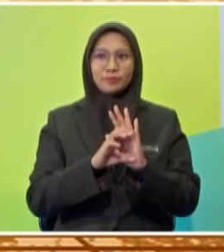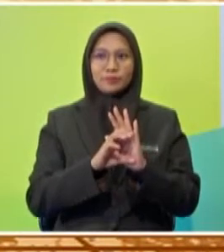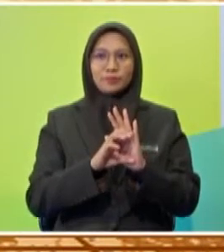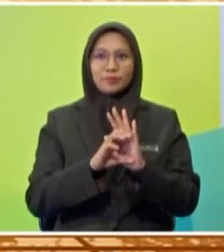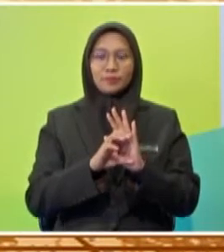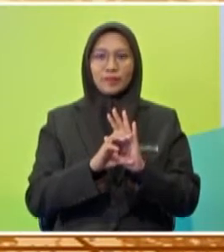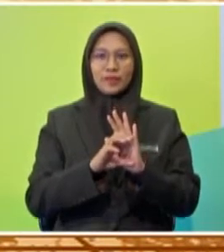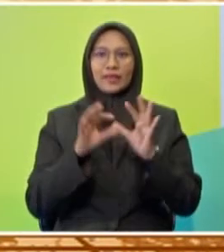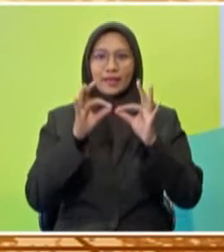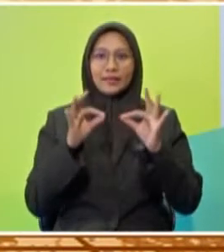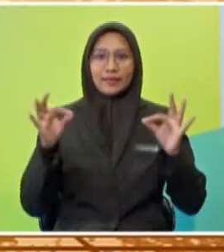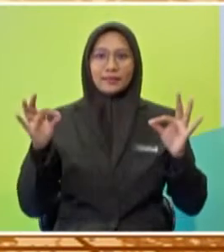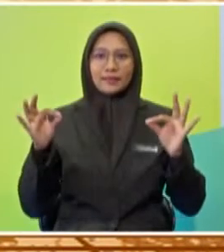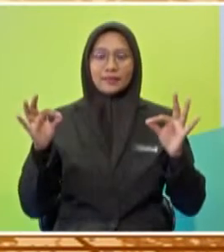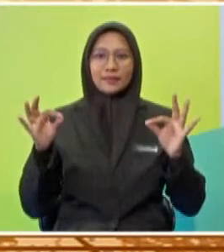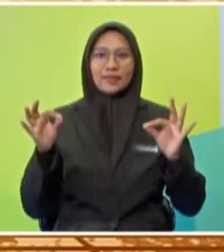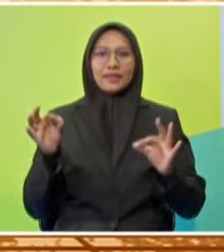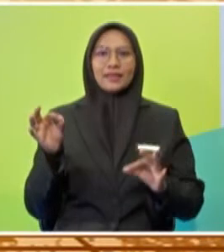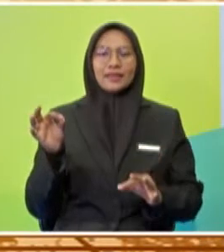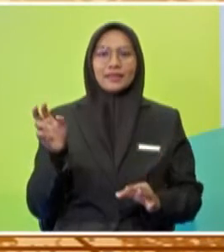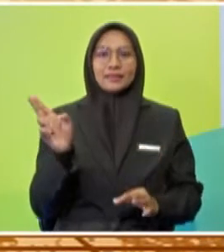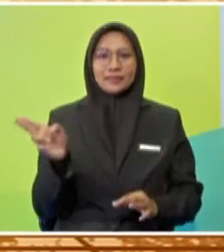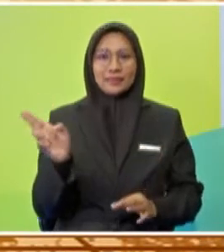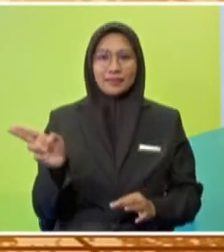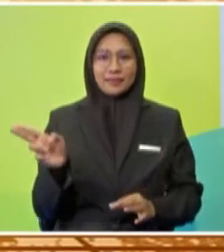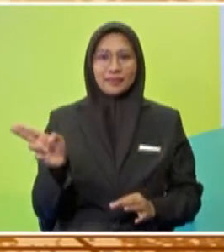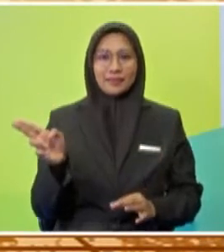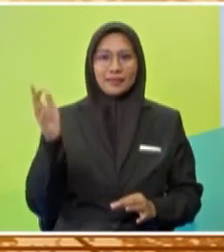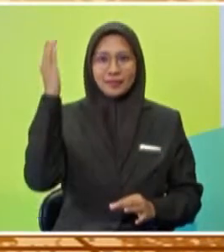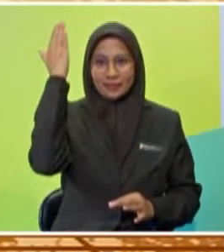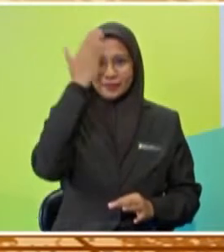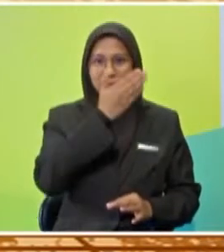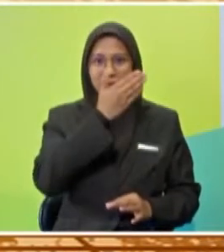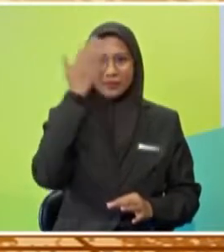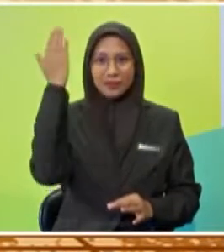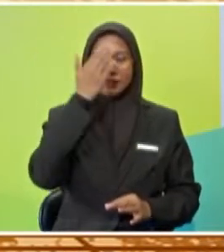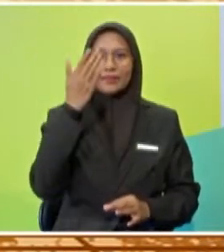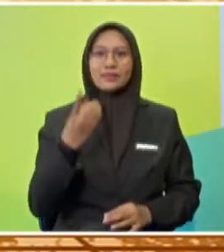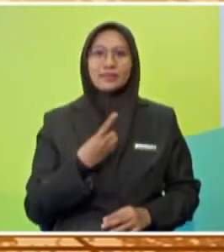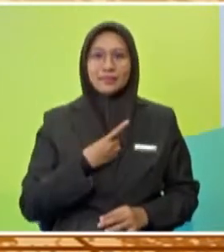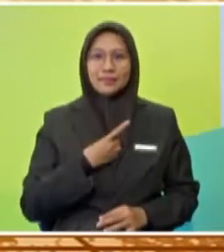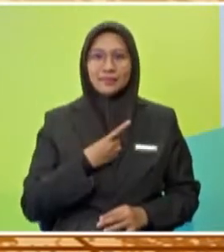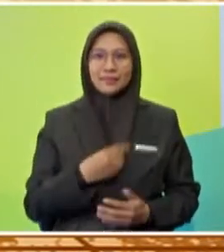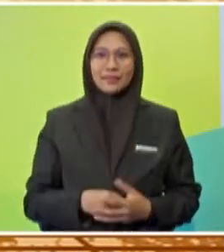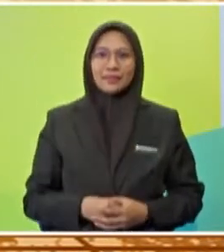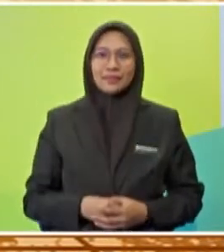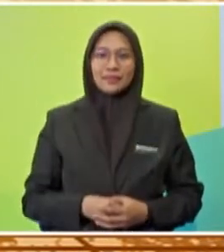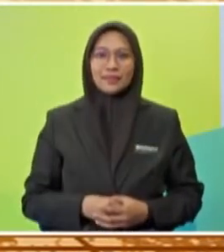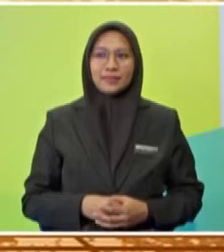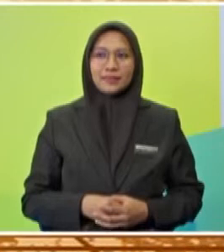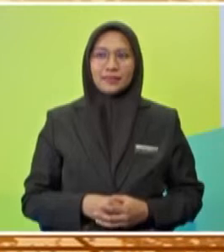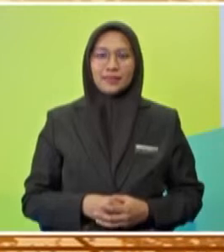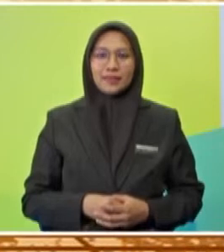okey, contoh ayat ini ya, sejarah ialah cermin diri. Murid-murid, kita mengambil rangkai kata cermin diri. Kalau kita